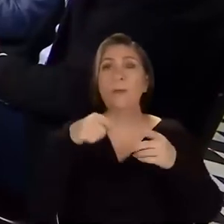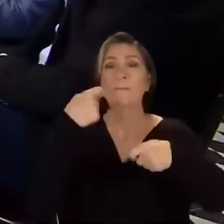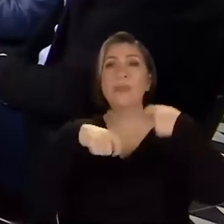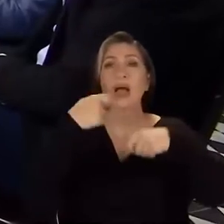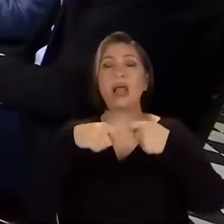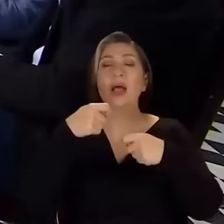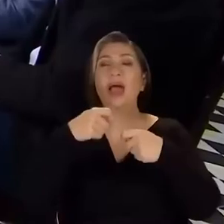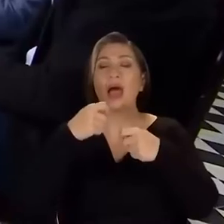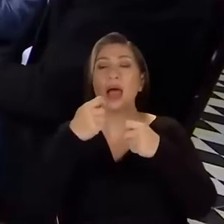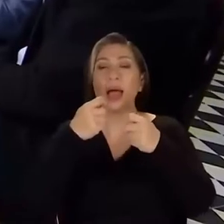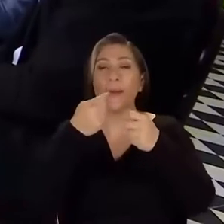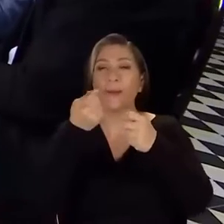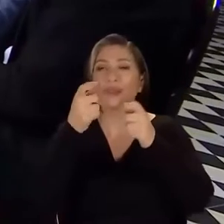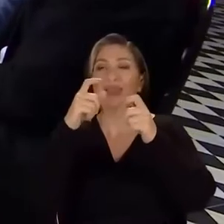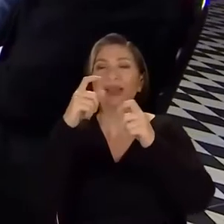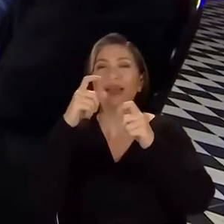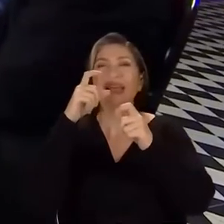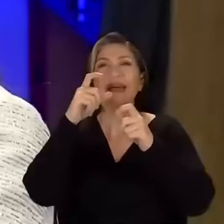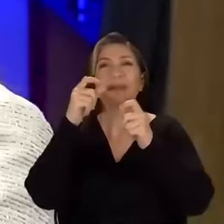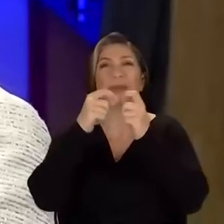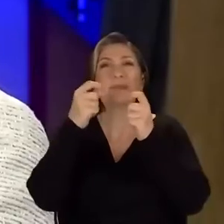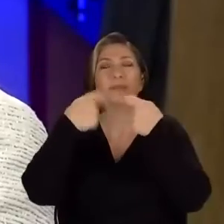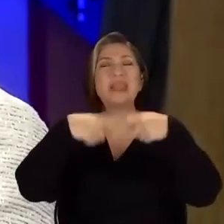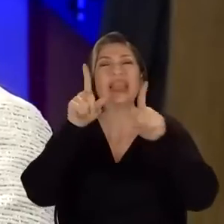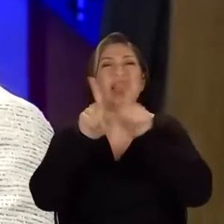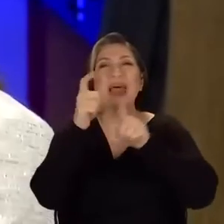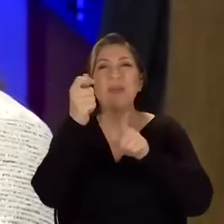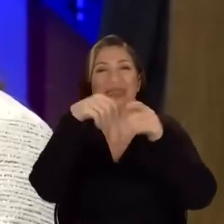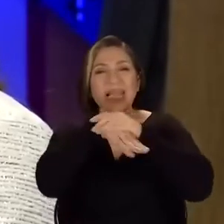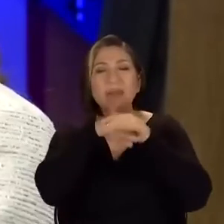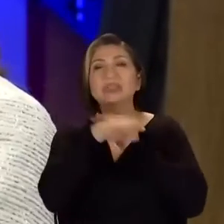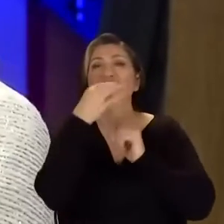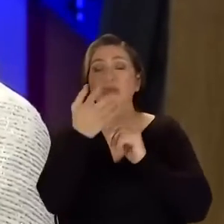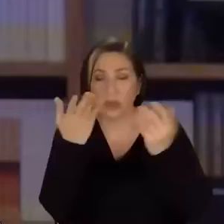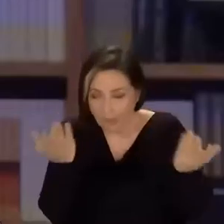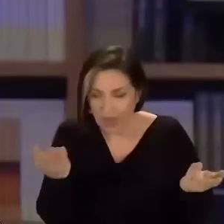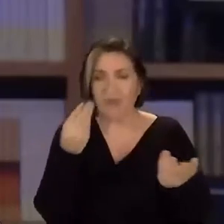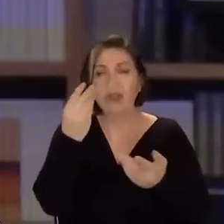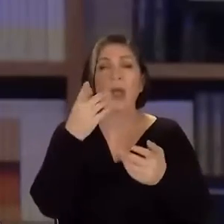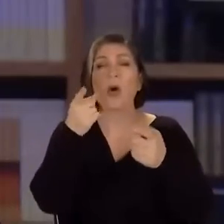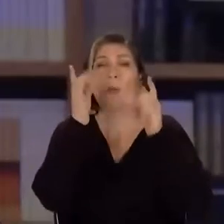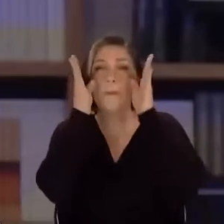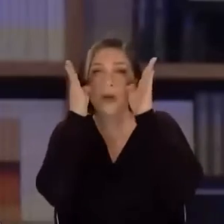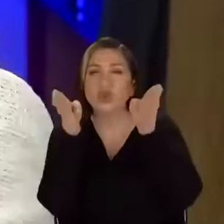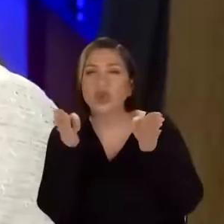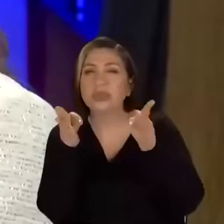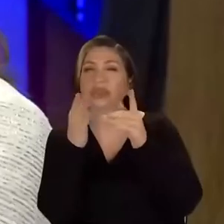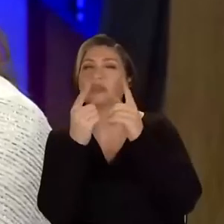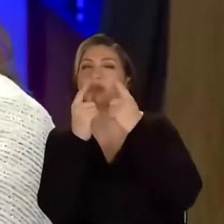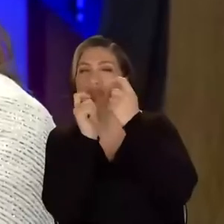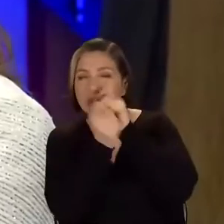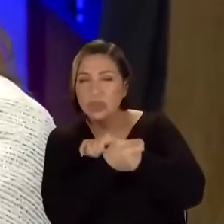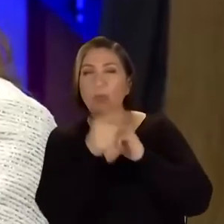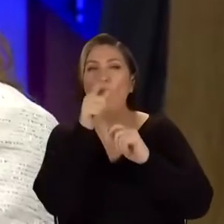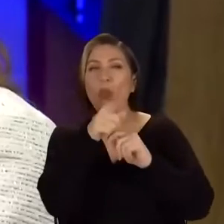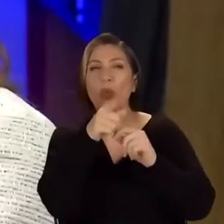para saklamanıza imkan verecek. Verecek tabii. Bankaların da bir noktada belki de bakış açılarını, felsefelerini değiştirip bu yapıcı